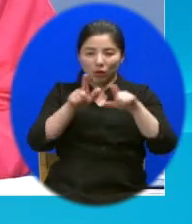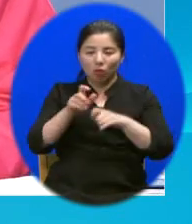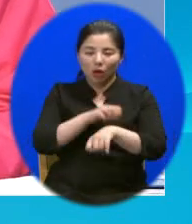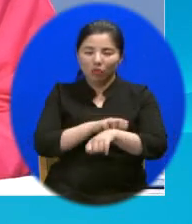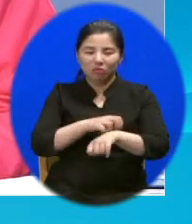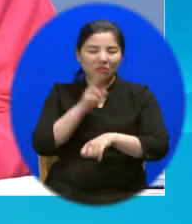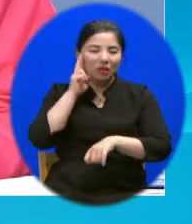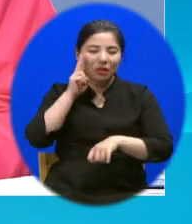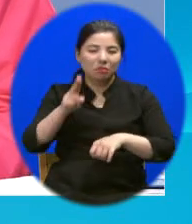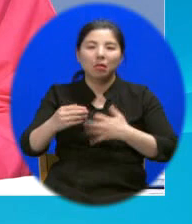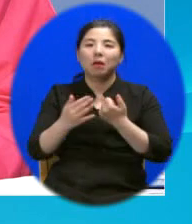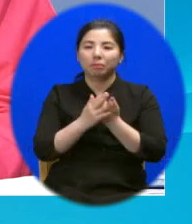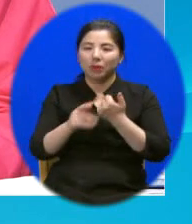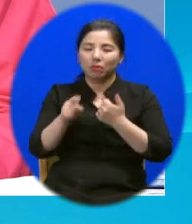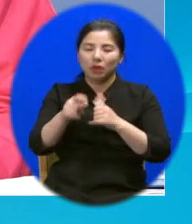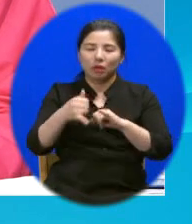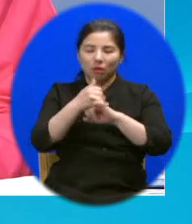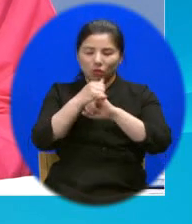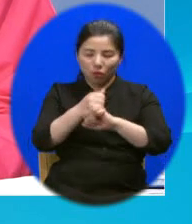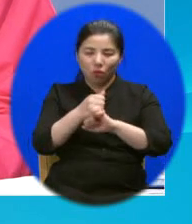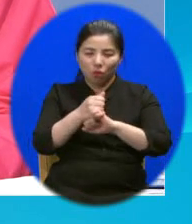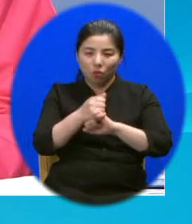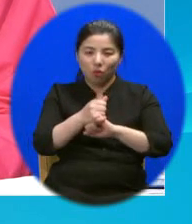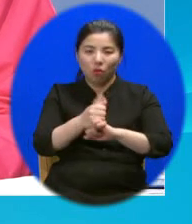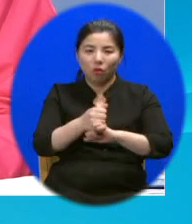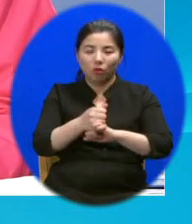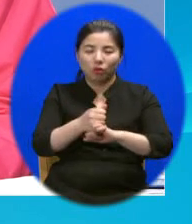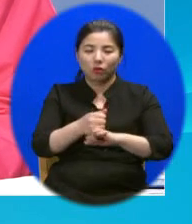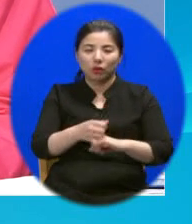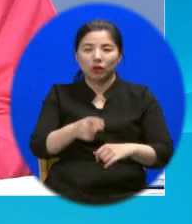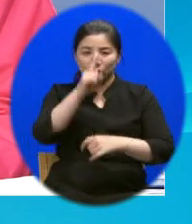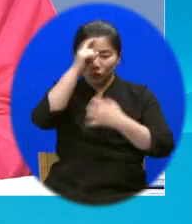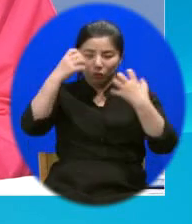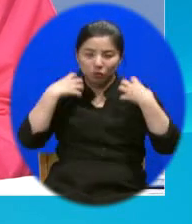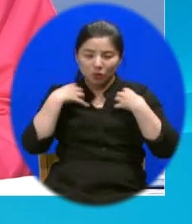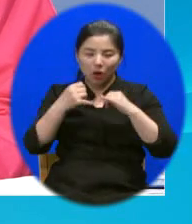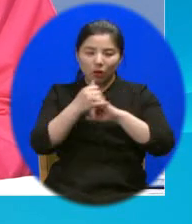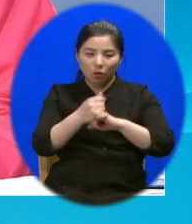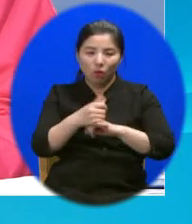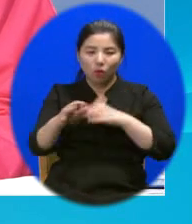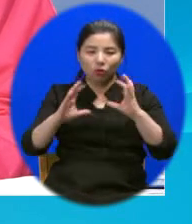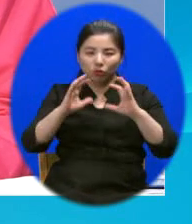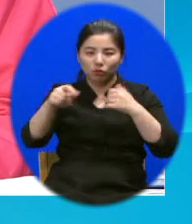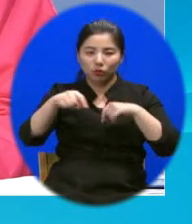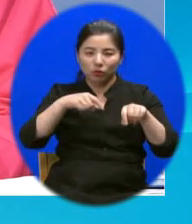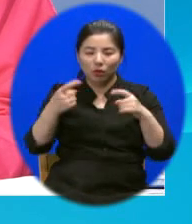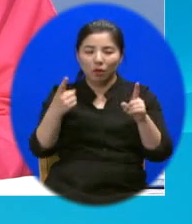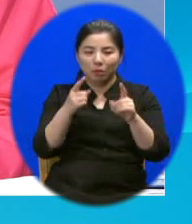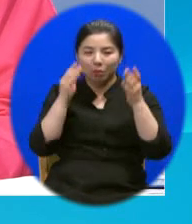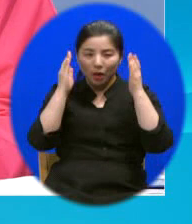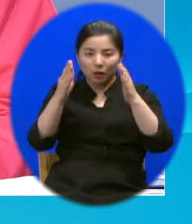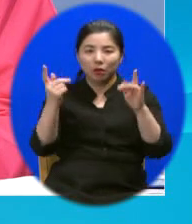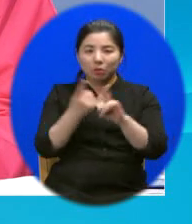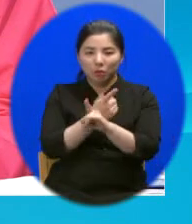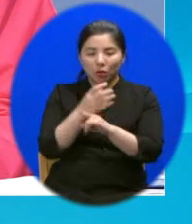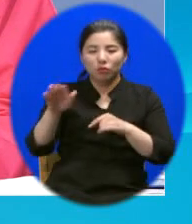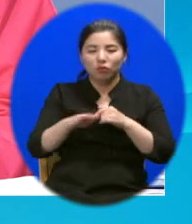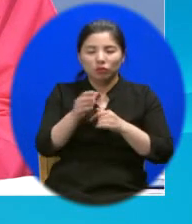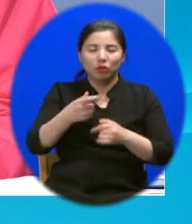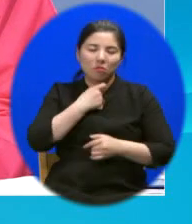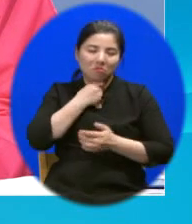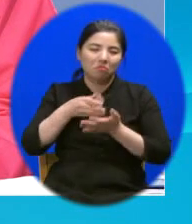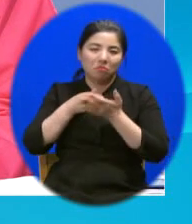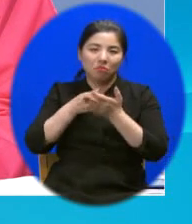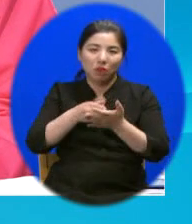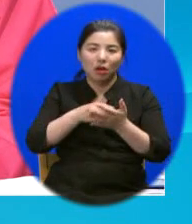너무나 심하기 때문에 이것은 반드시 정부가 다시 국정 운영 방침을 바꿔서라도 우리의 요구사항을 들어